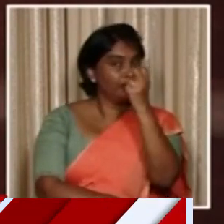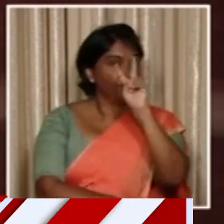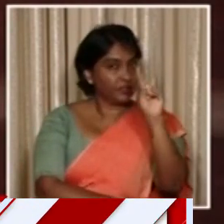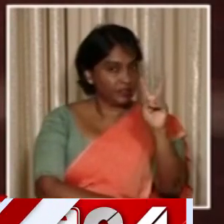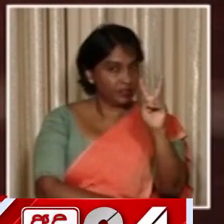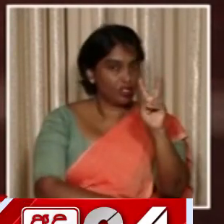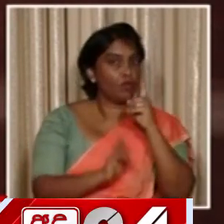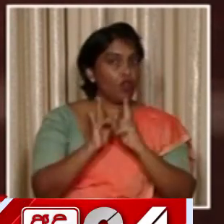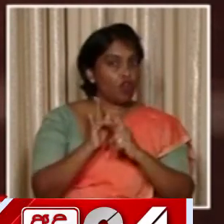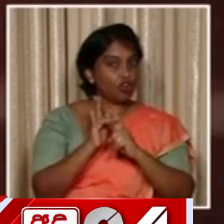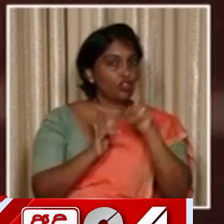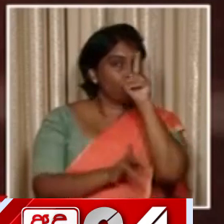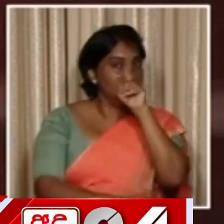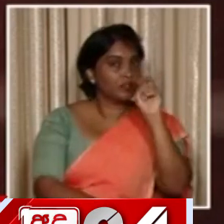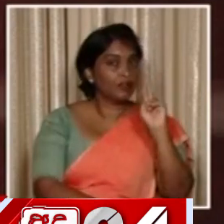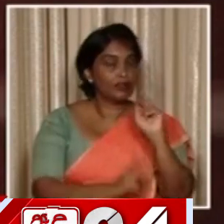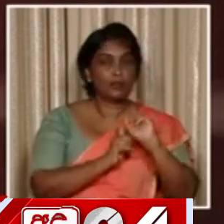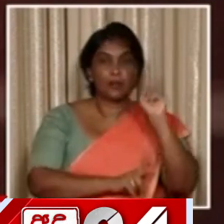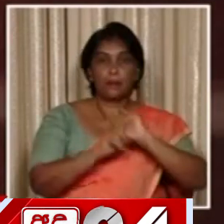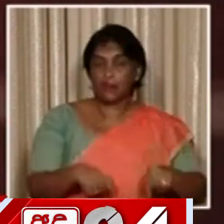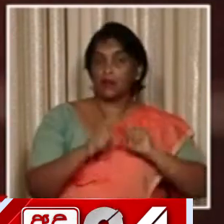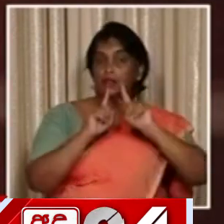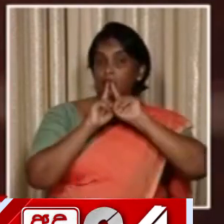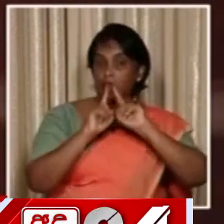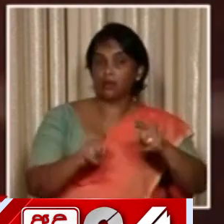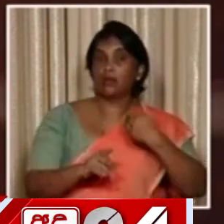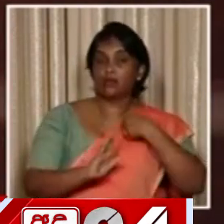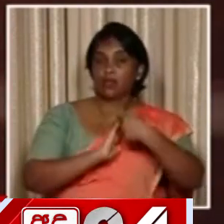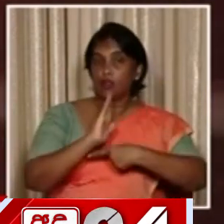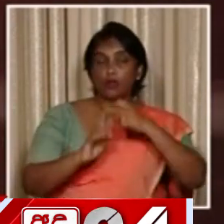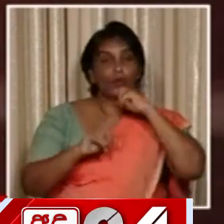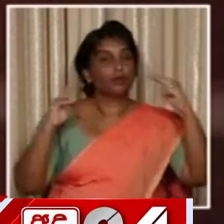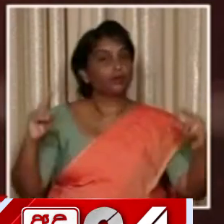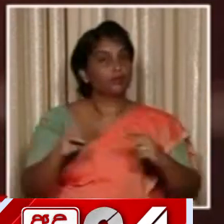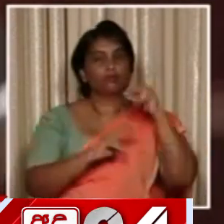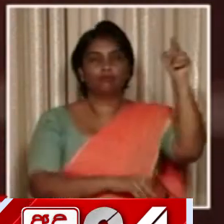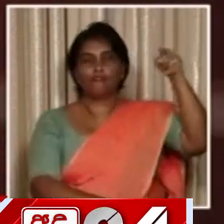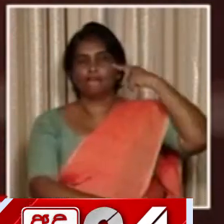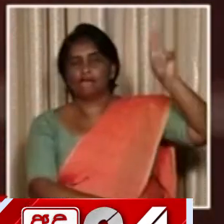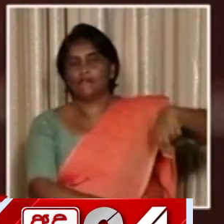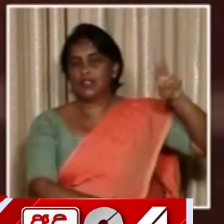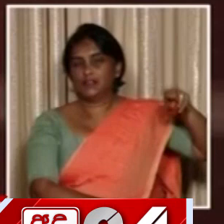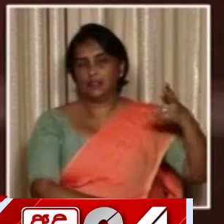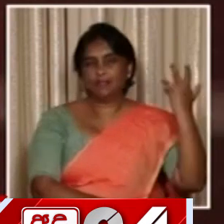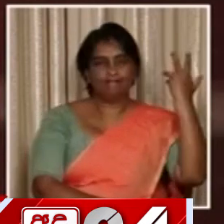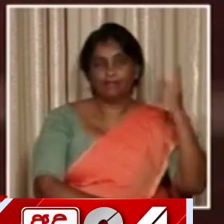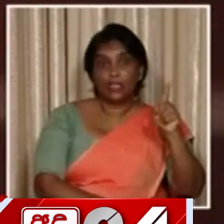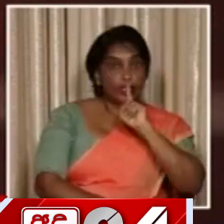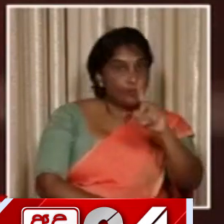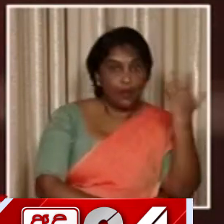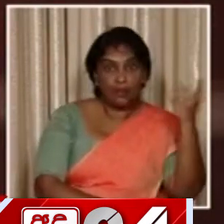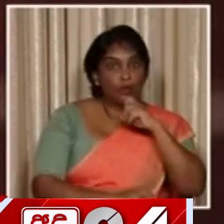2022 ඔක්තෝබර් මාසේ 20 වෙනිදා මේ පාර්ලිමේන්තුවට කිව්වේ අපේ රටේ ශ්‍රේෂ්ඨාධිකරණය ගැන කිසි විශ්වාසයක් නැහැ ඔබතුමා කිව්වේ